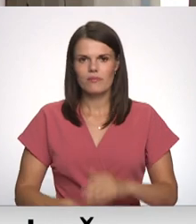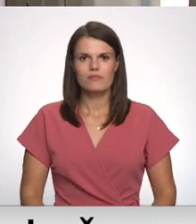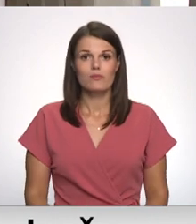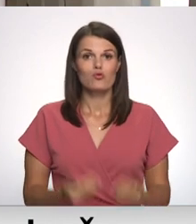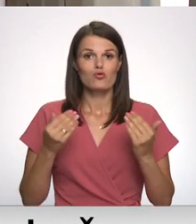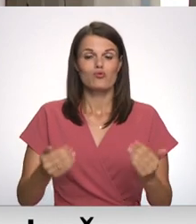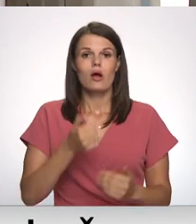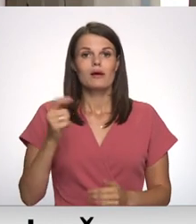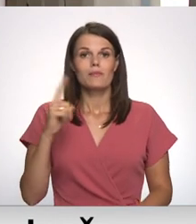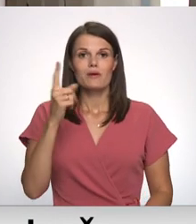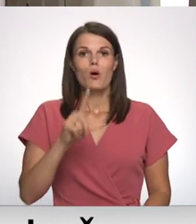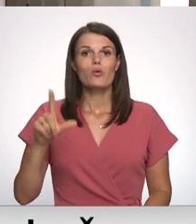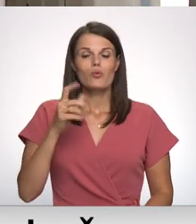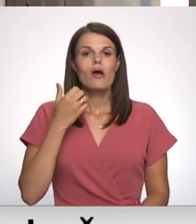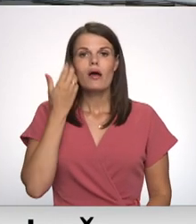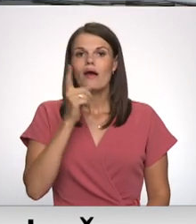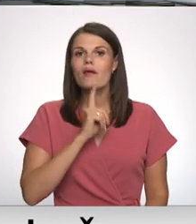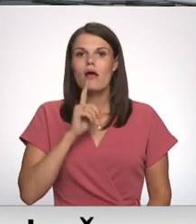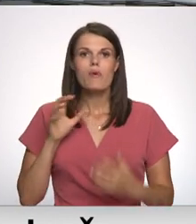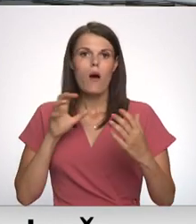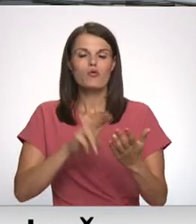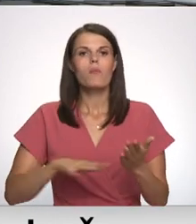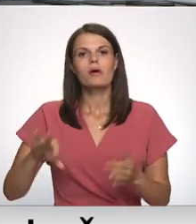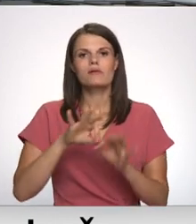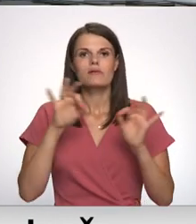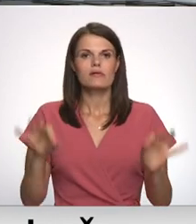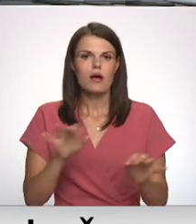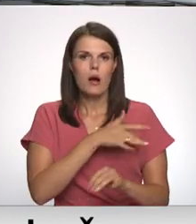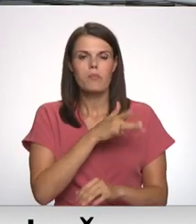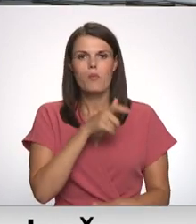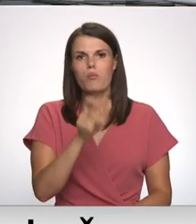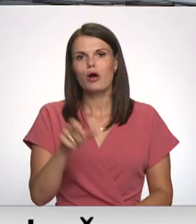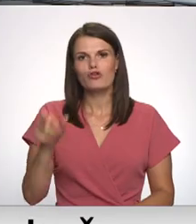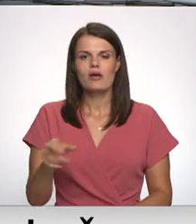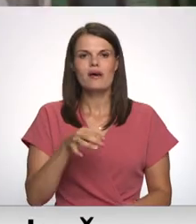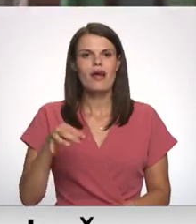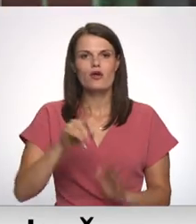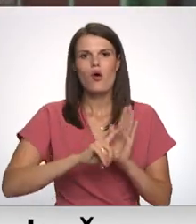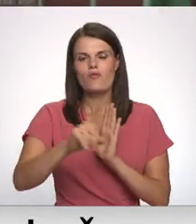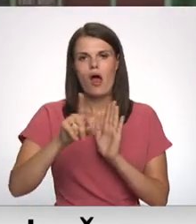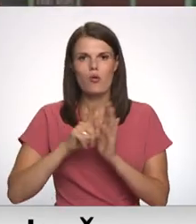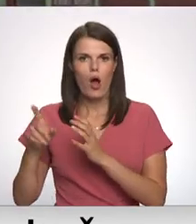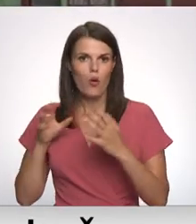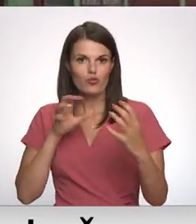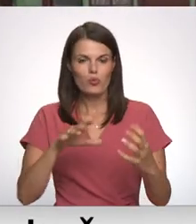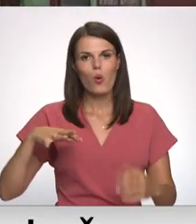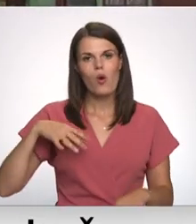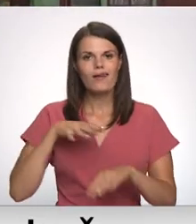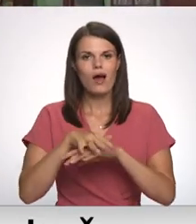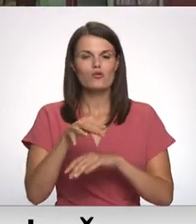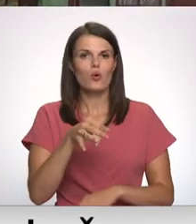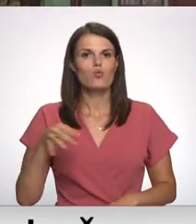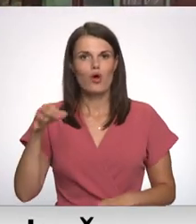Kopš šā gada 1. jūlija, kad Liepājas autobusu parks sāk apkalpot pasažierus reģionālajos autobusu maršrutos Ogres un Aizkrauklas